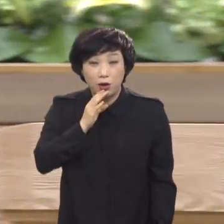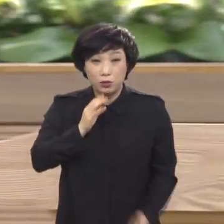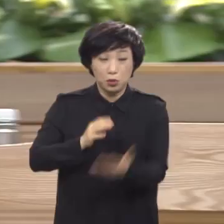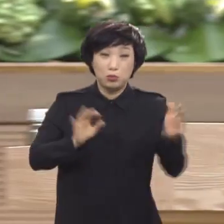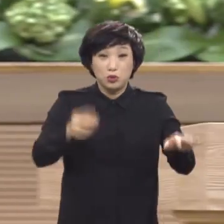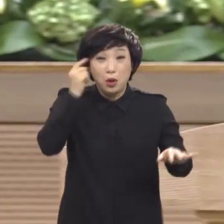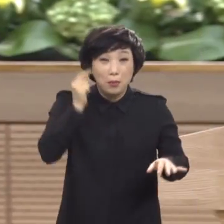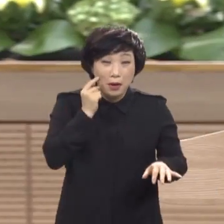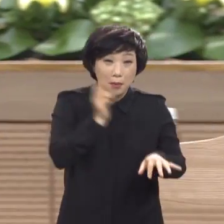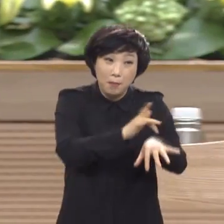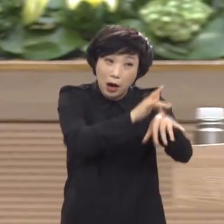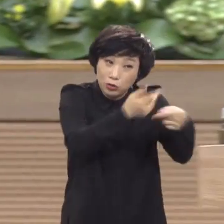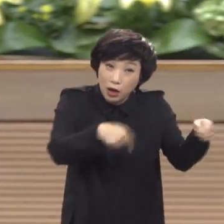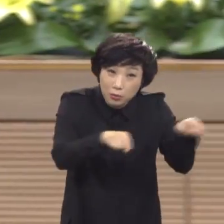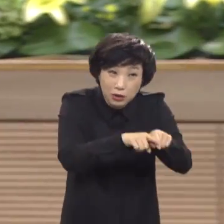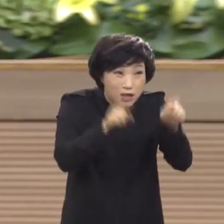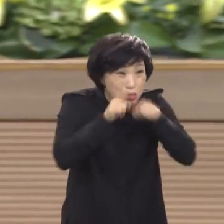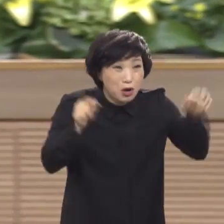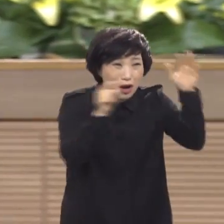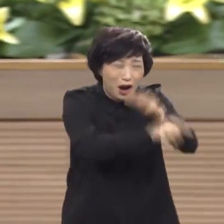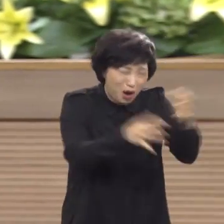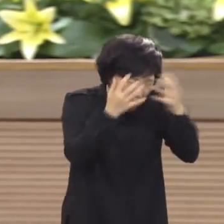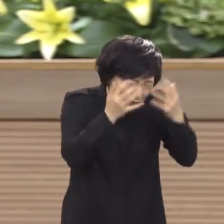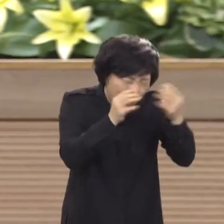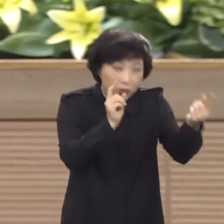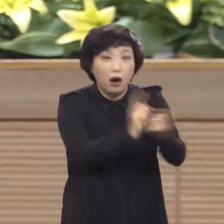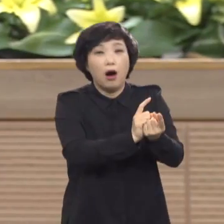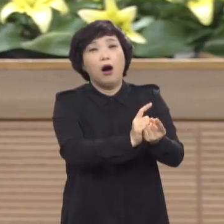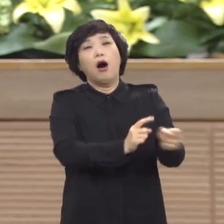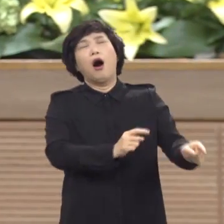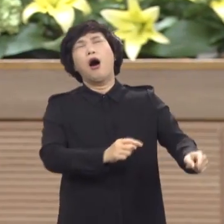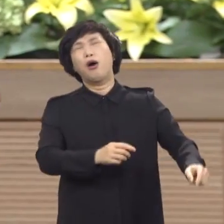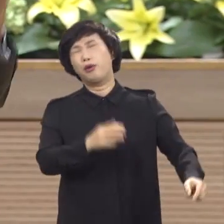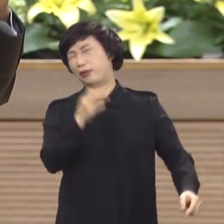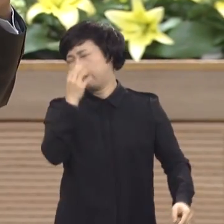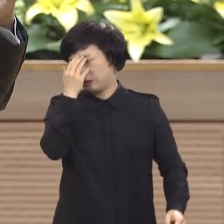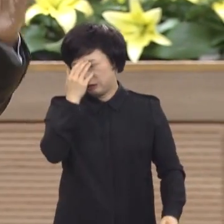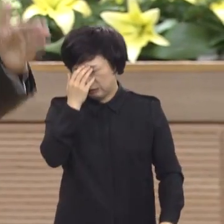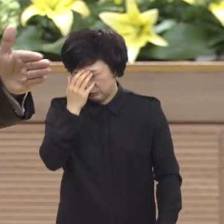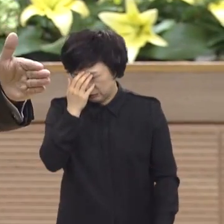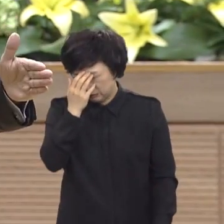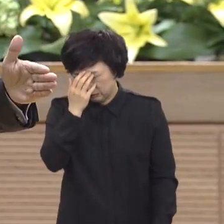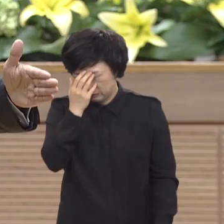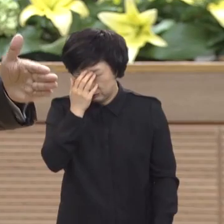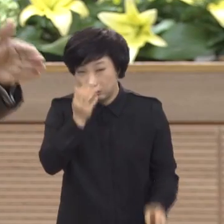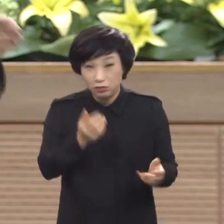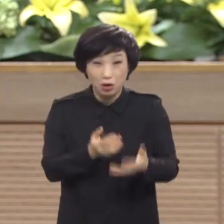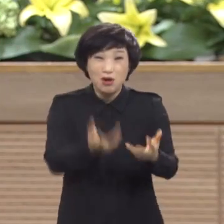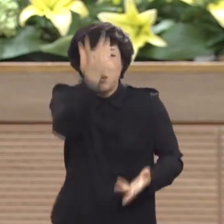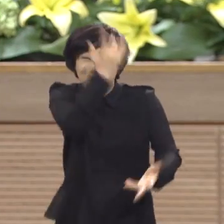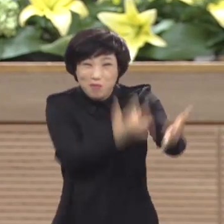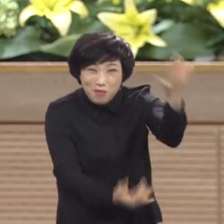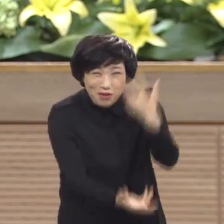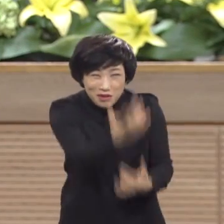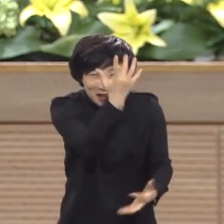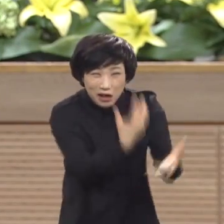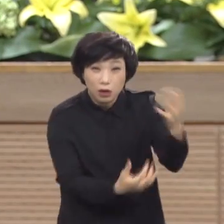마귀와 더불어 지옥에 가서 당하는 고통은 불못,